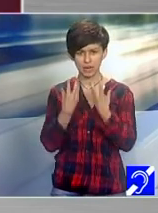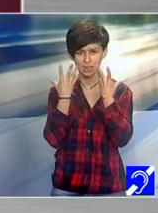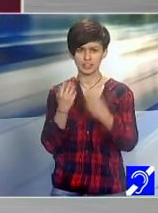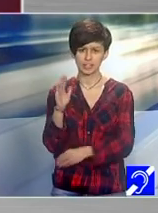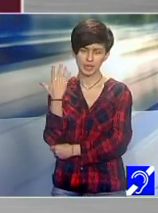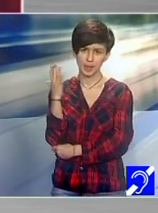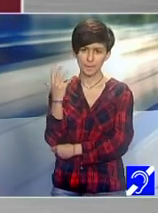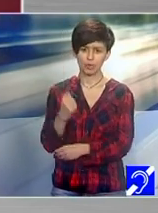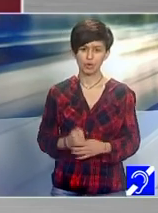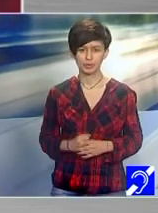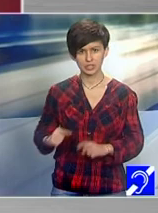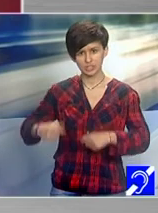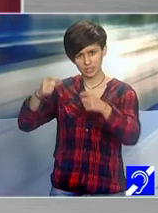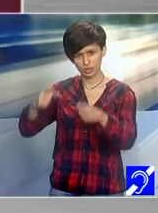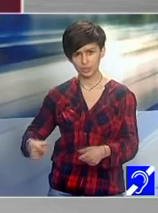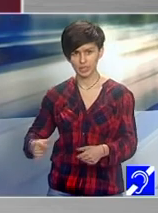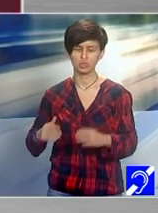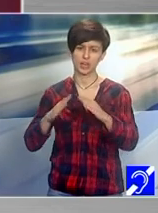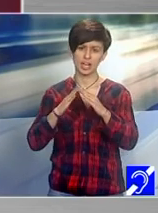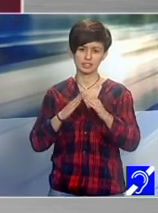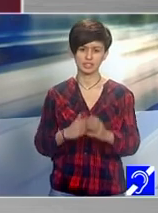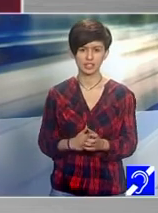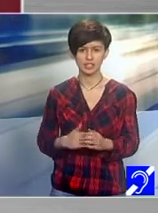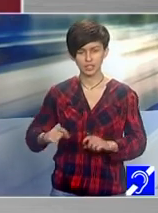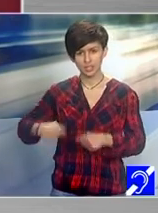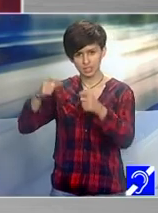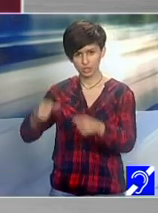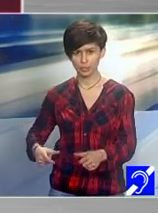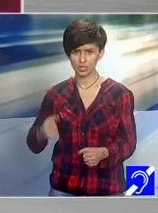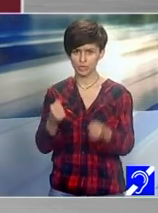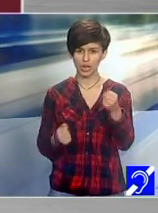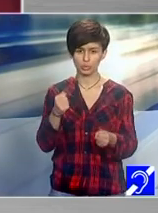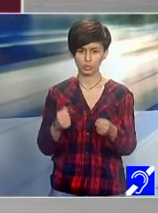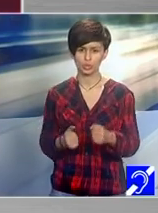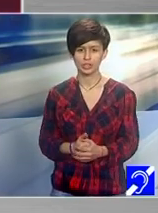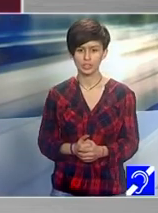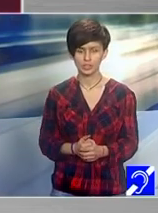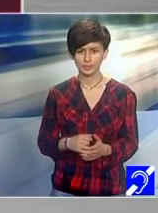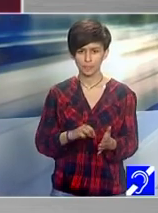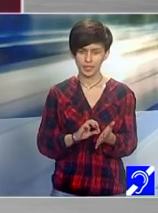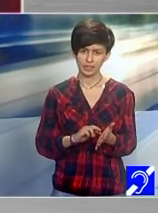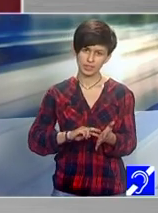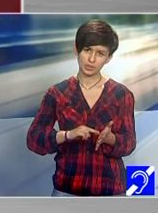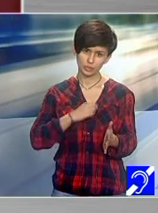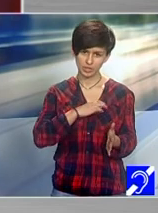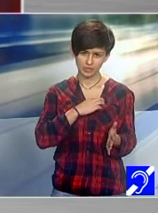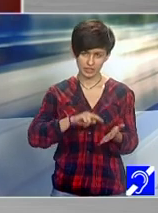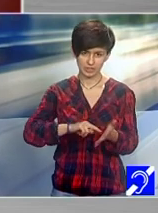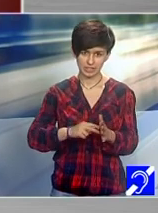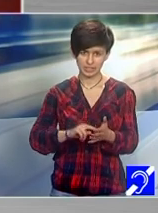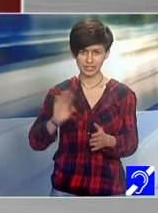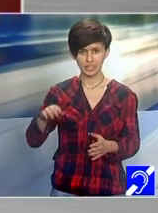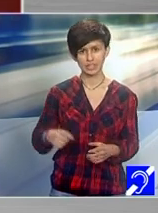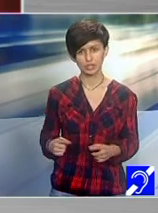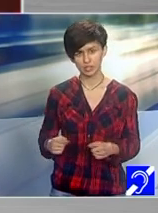din domeniul casnic, domeniul auto, transporturi. Universitatea Tehnică are cam pe toate laturile